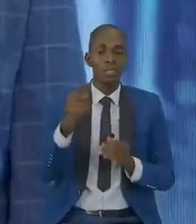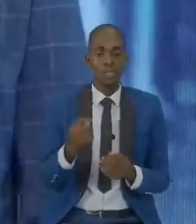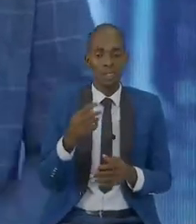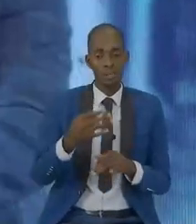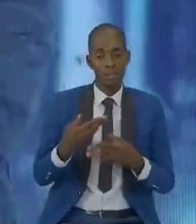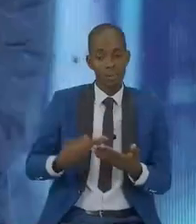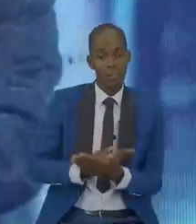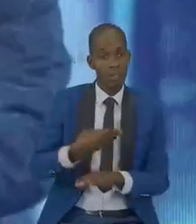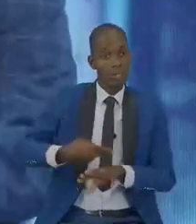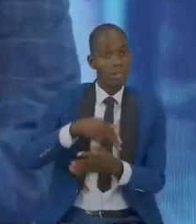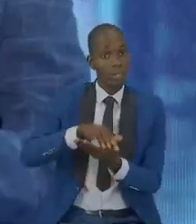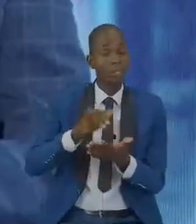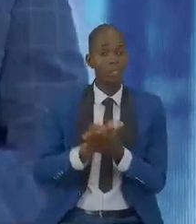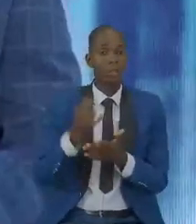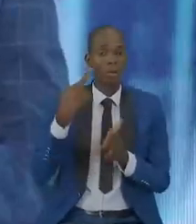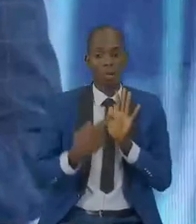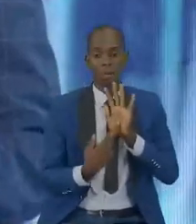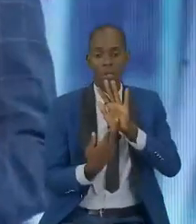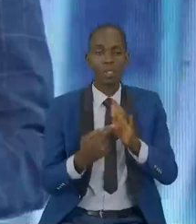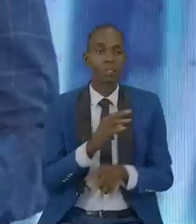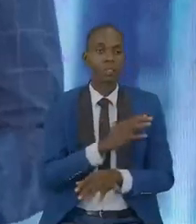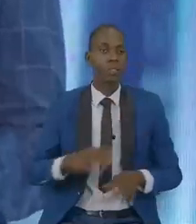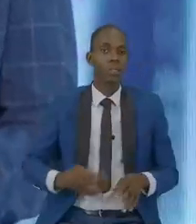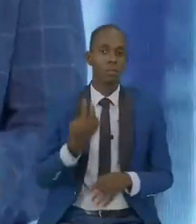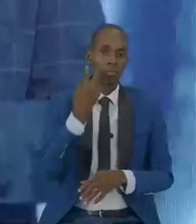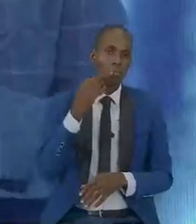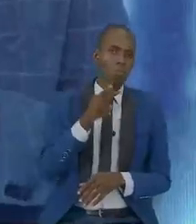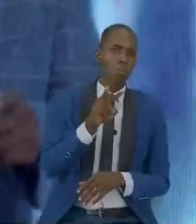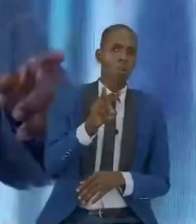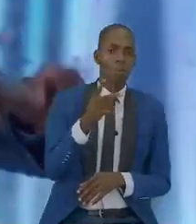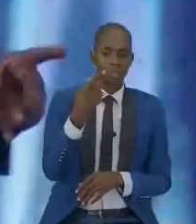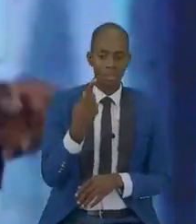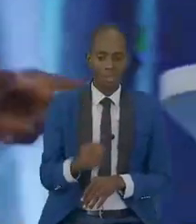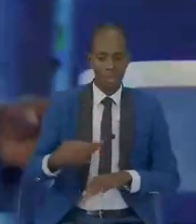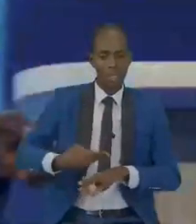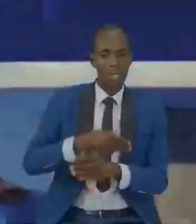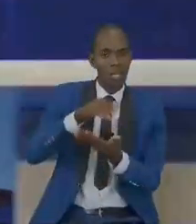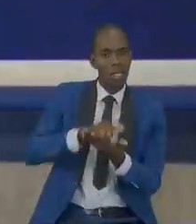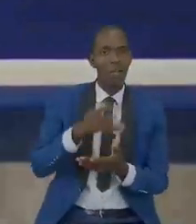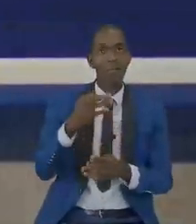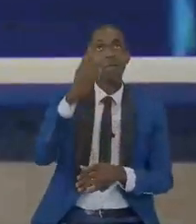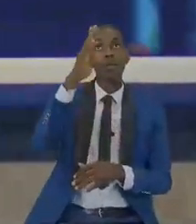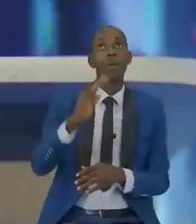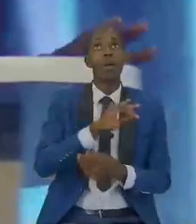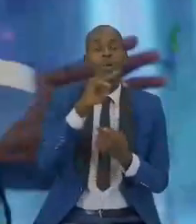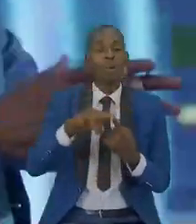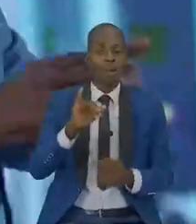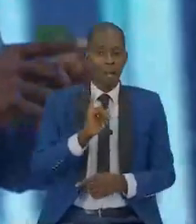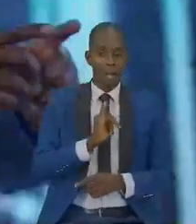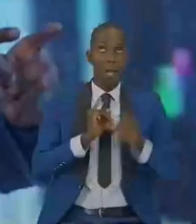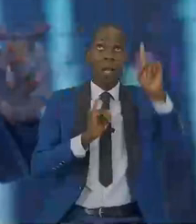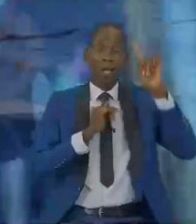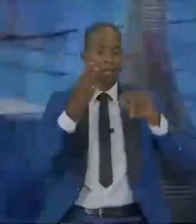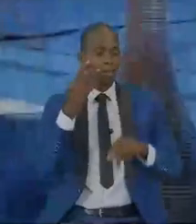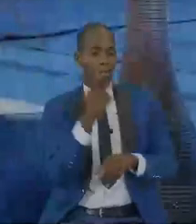immolé. L'agneau représentant Christ. Et lorsque Christ est venu, il dit, voici,